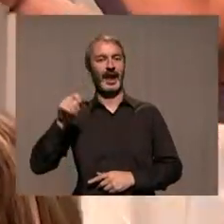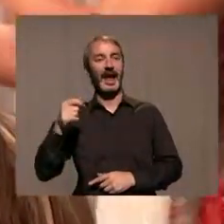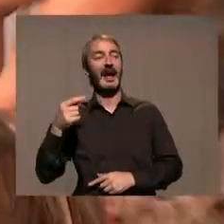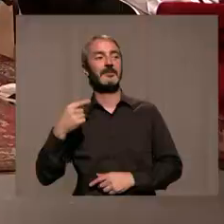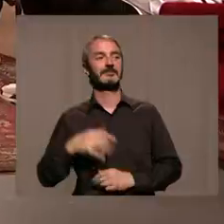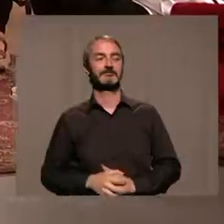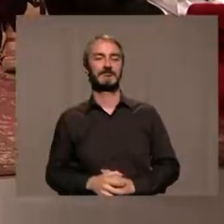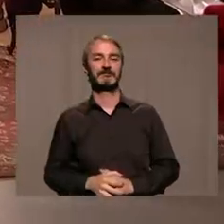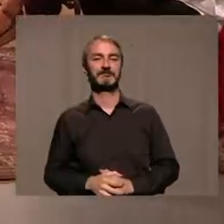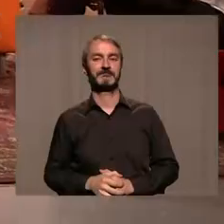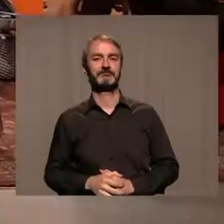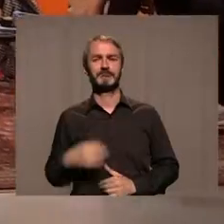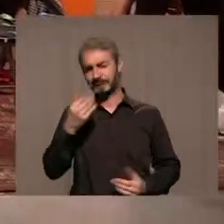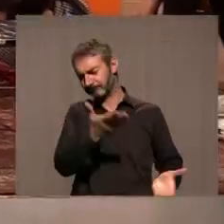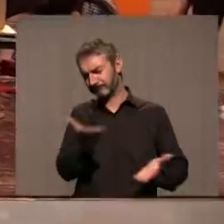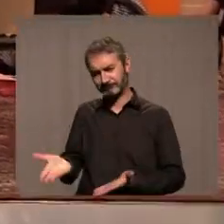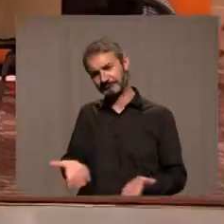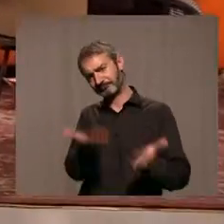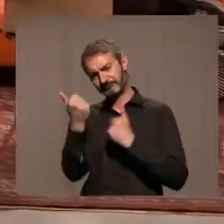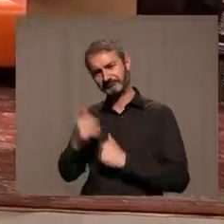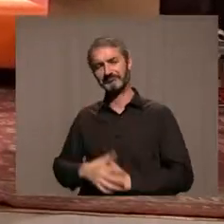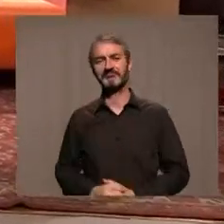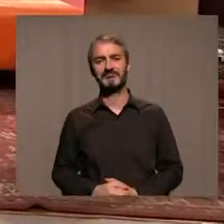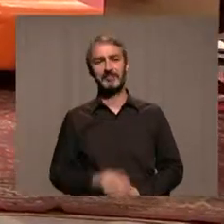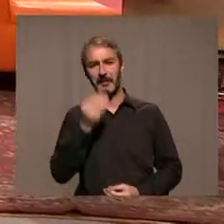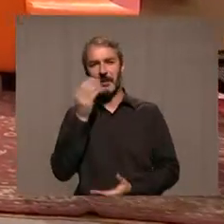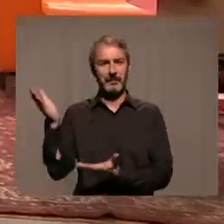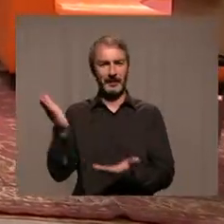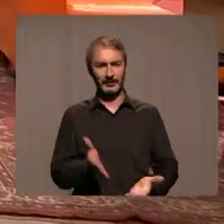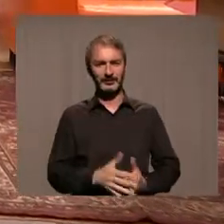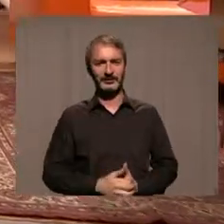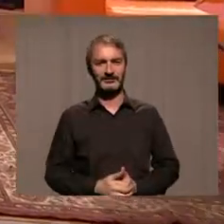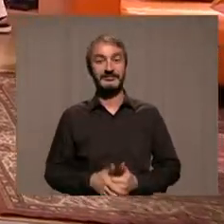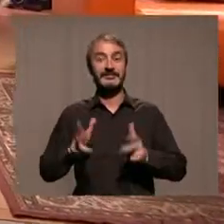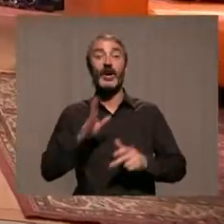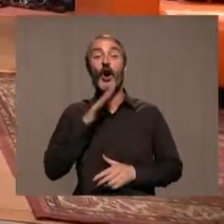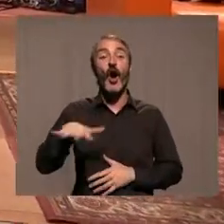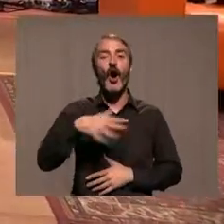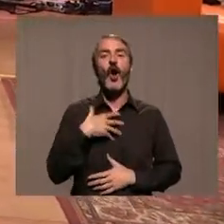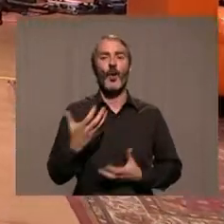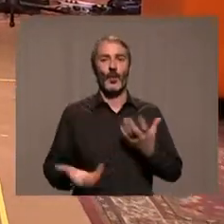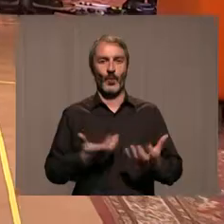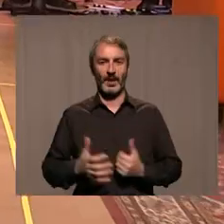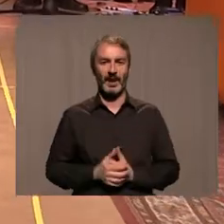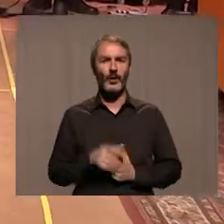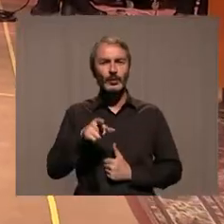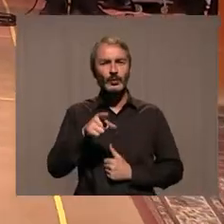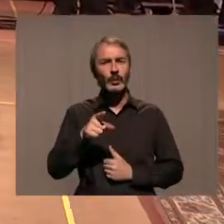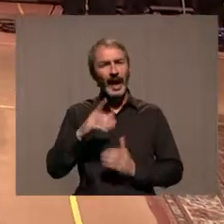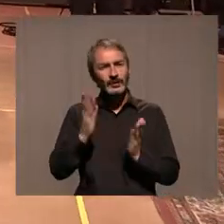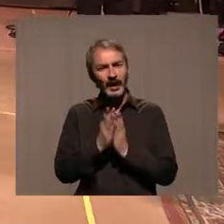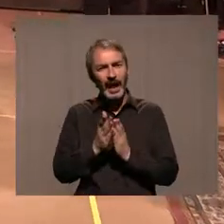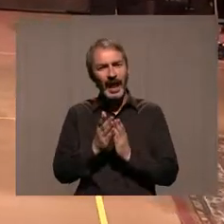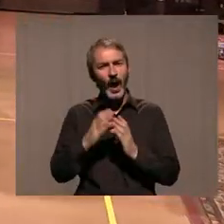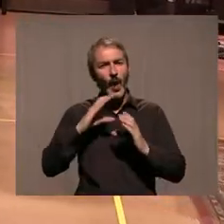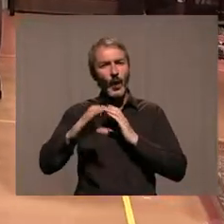Doncs benvingudíssims, passem cap allà, sisplau. Benvinguts a la meva humil sala del menjador. M'ha agradat molt, Gerard, tu, com a estudiant de comunicació que